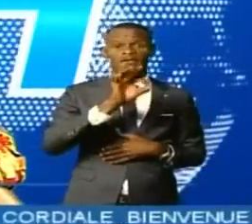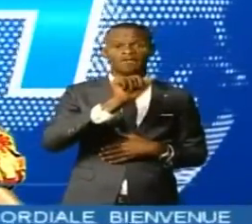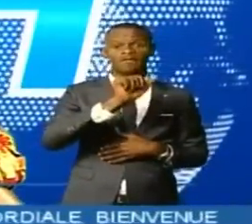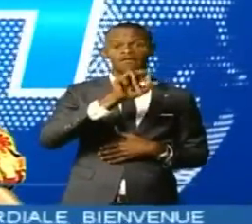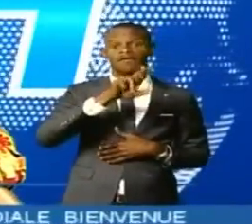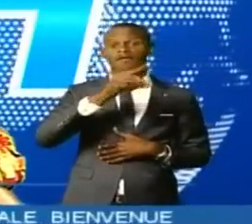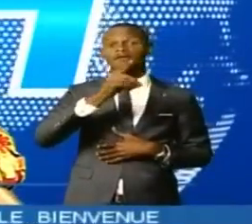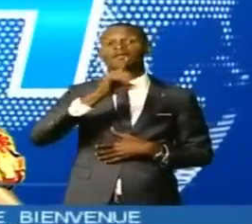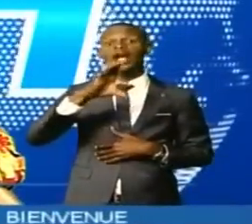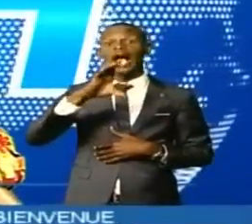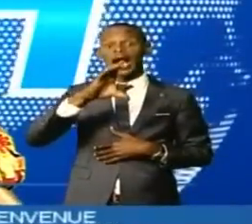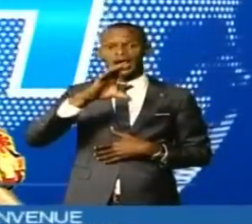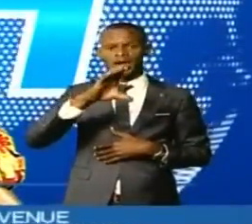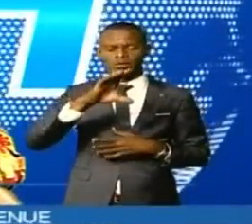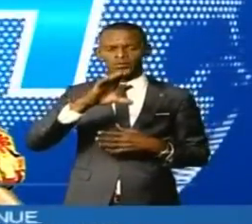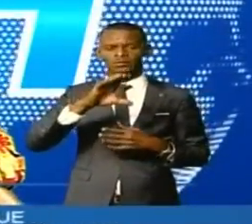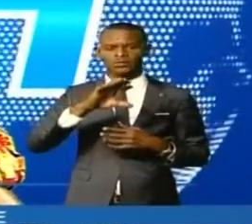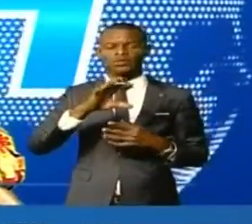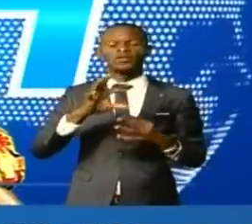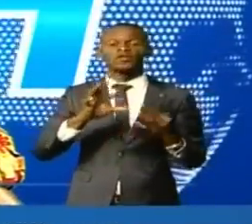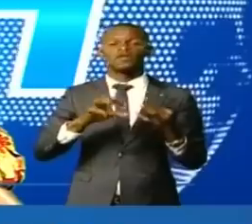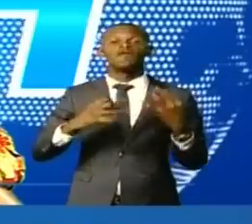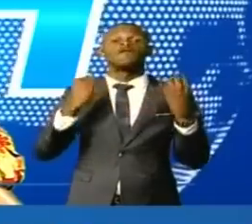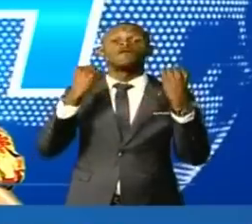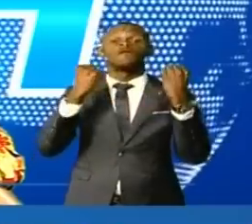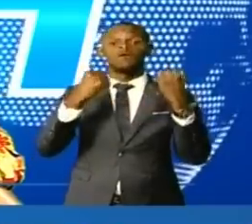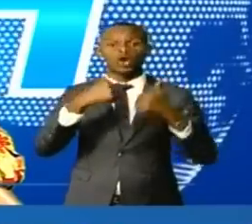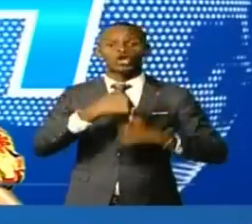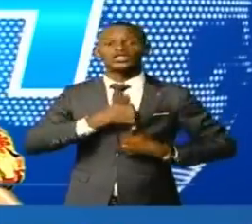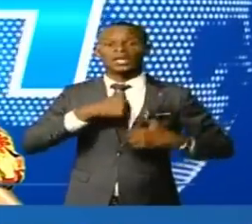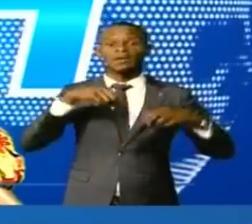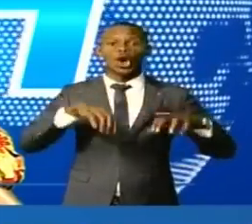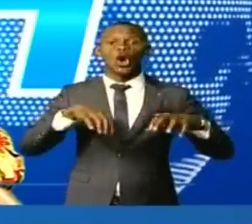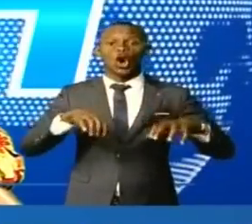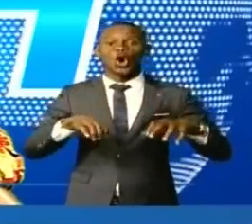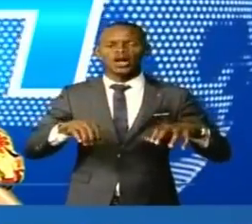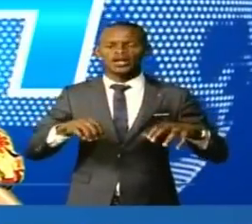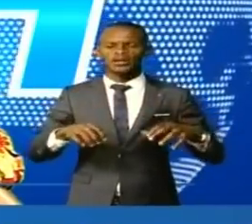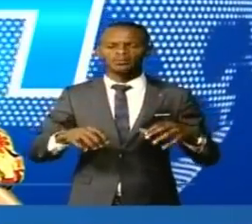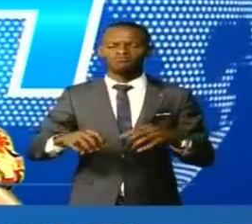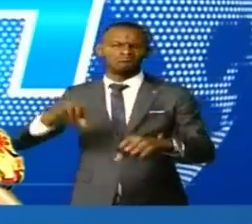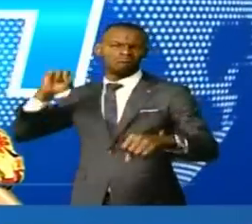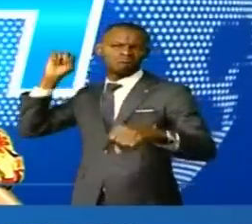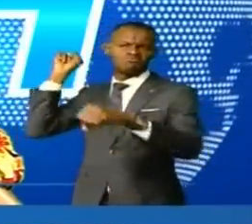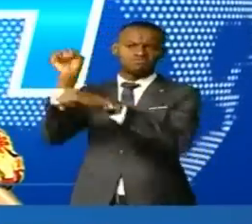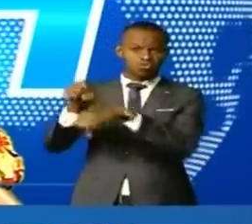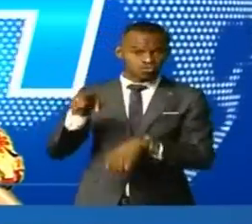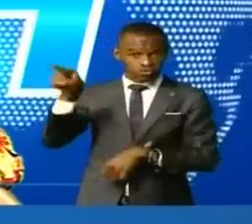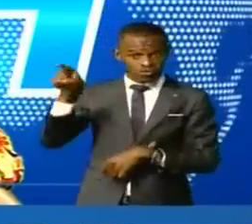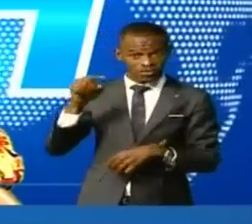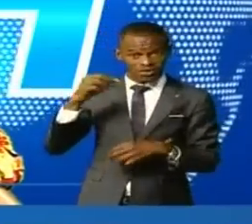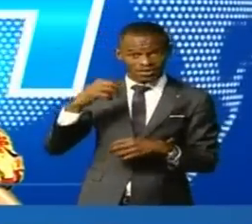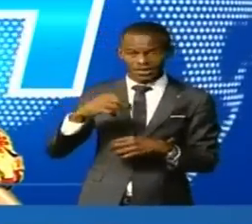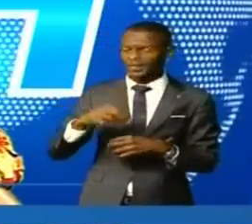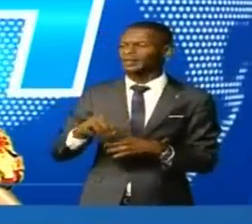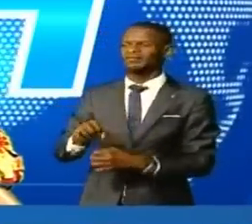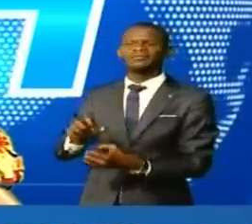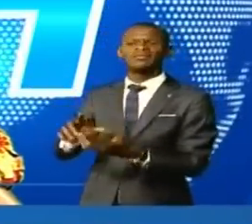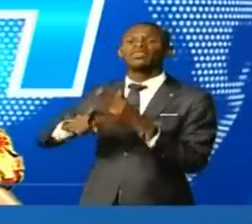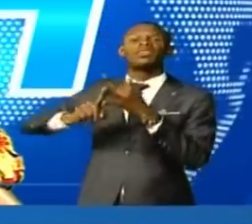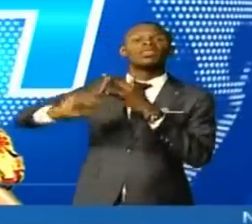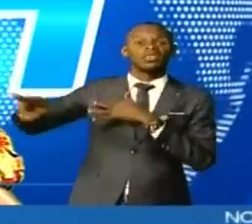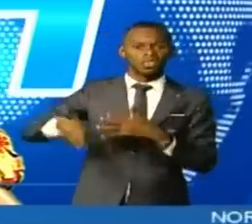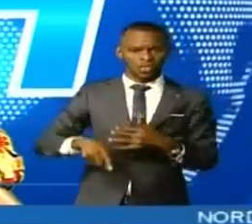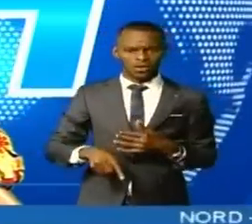d'un Congolais. Le secrétaire interfédéral adjoint de l'INC, Mohamba, l'a dit au cours de sa tournée dans toutes les fédérations